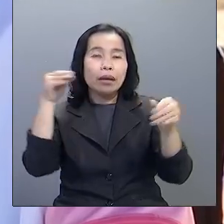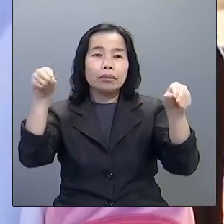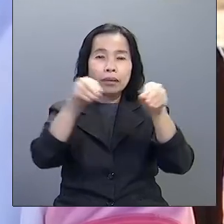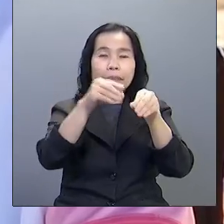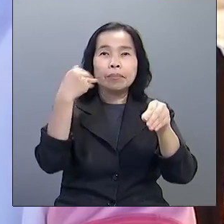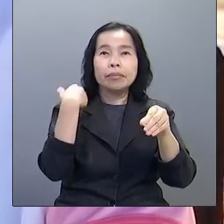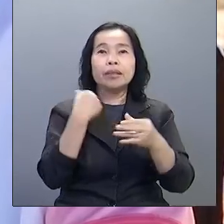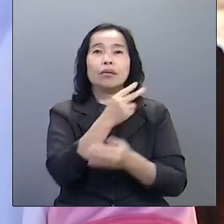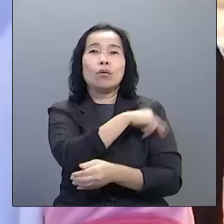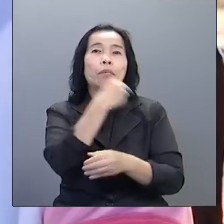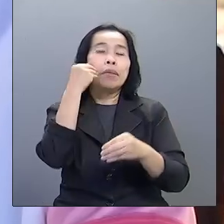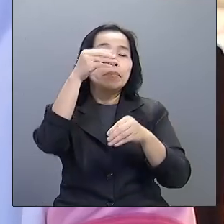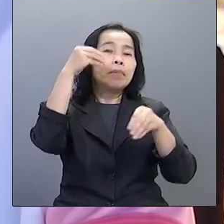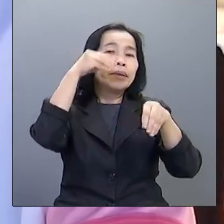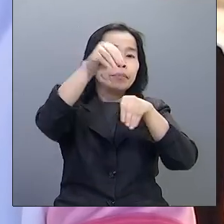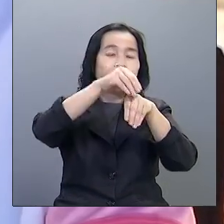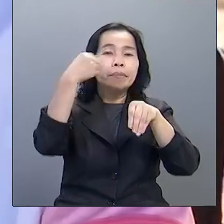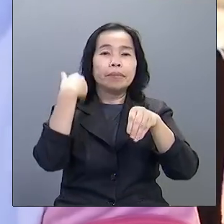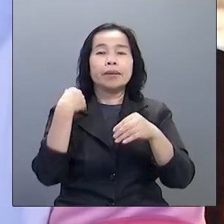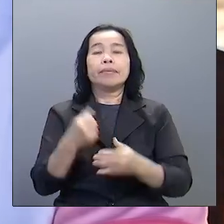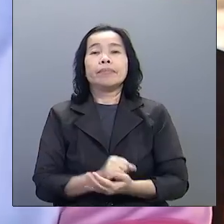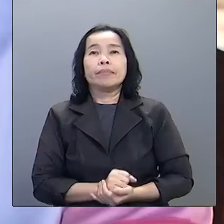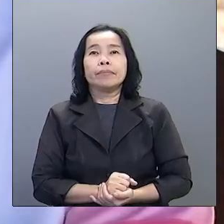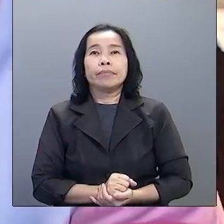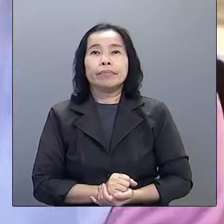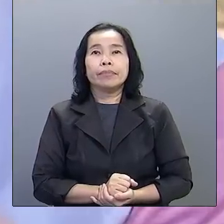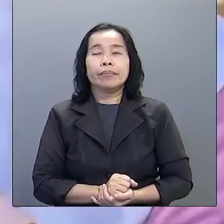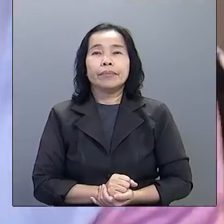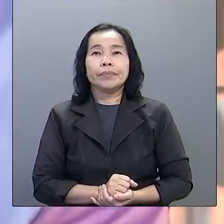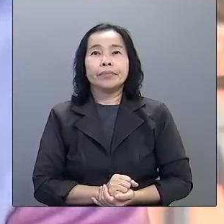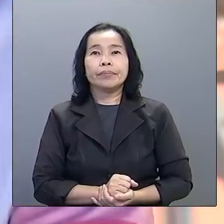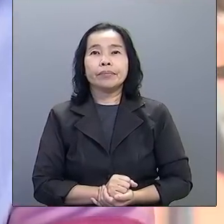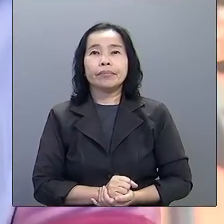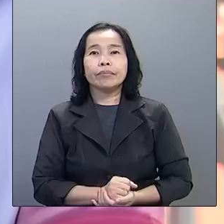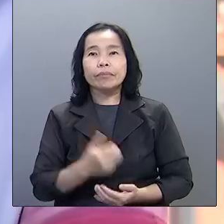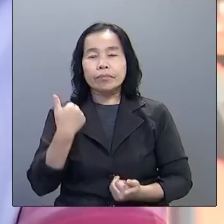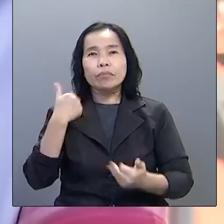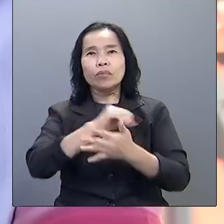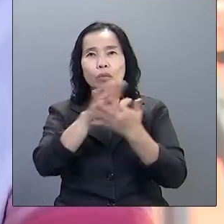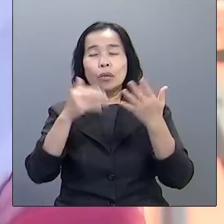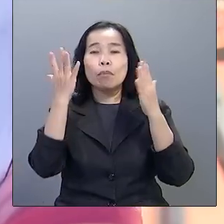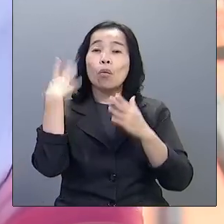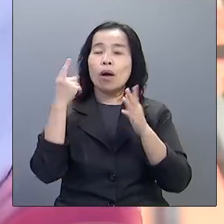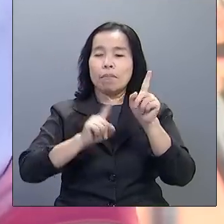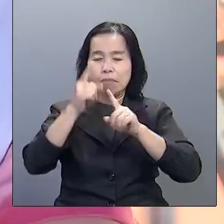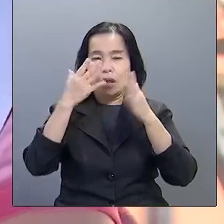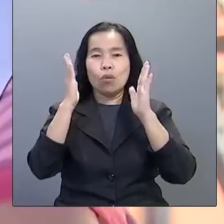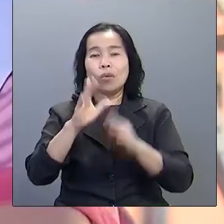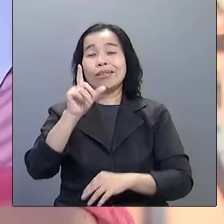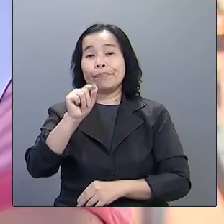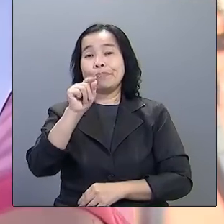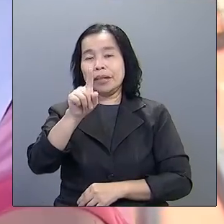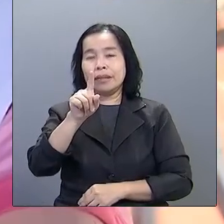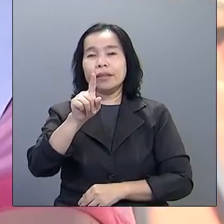ที่โรงพยาบาลใกล้บ้านเพื่อตามต่อเรื่องค่ะ เมื่อวานมีญาติ ค่ะ21ท่าน วันนี้มี